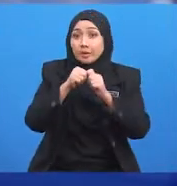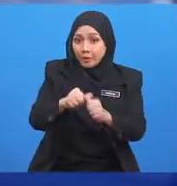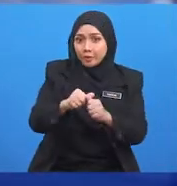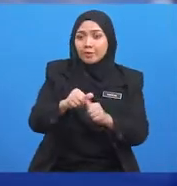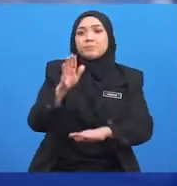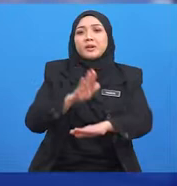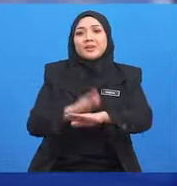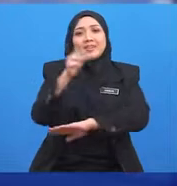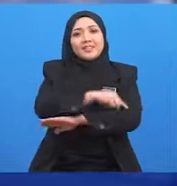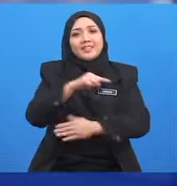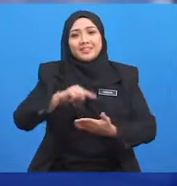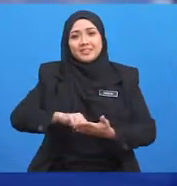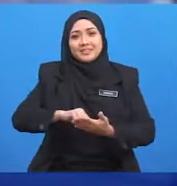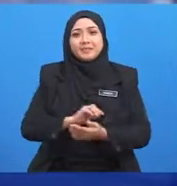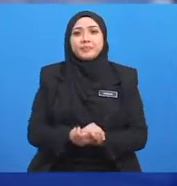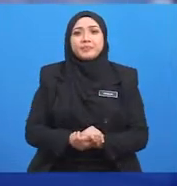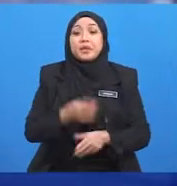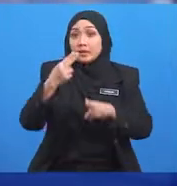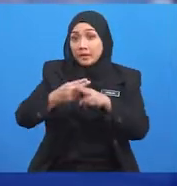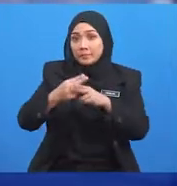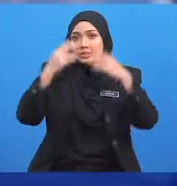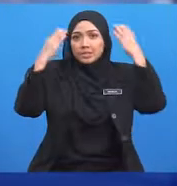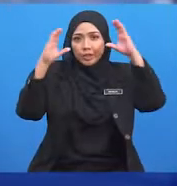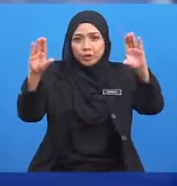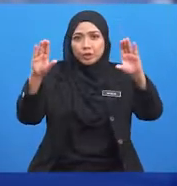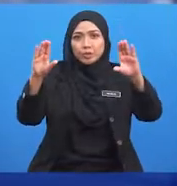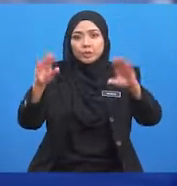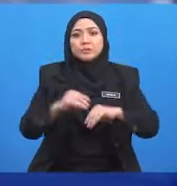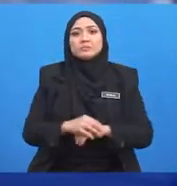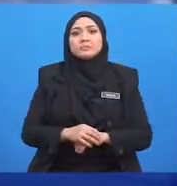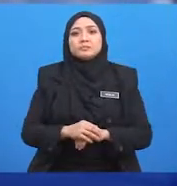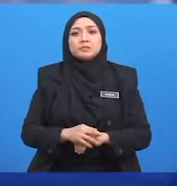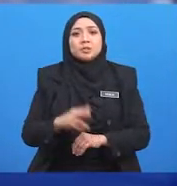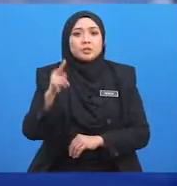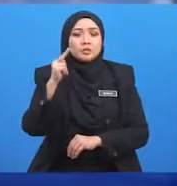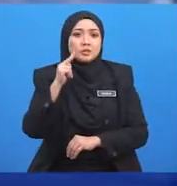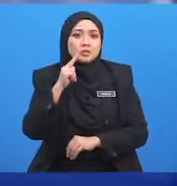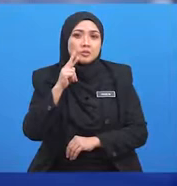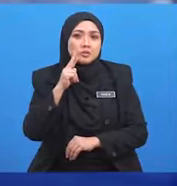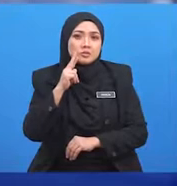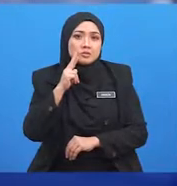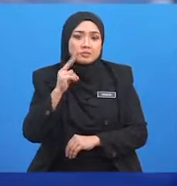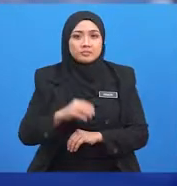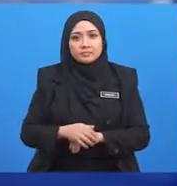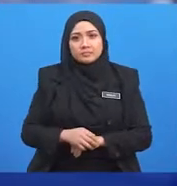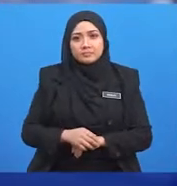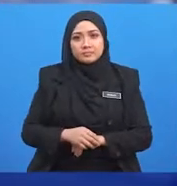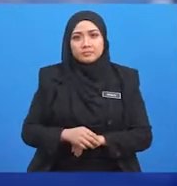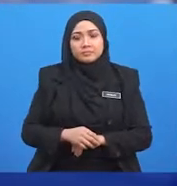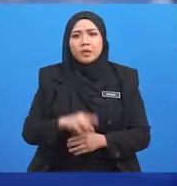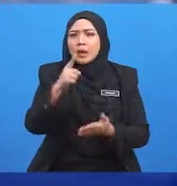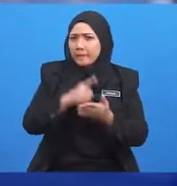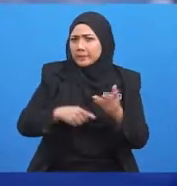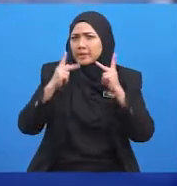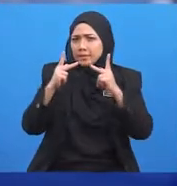pada hari ini. Nama cikgu Ruhil Nazian binti Nawang. Okey, apa kata kita